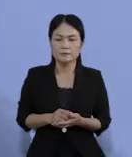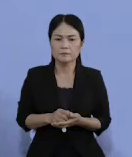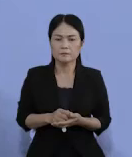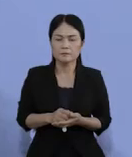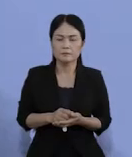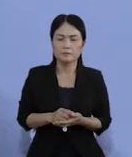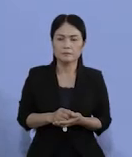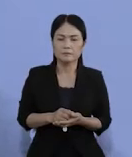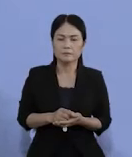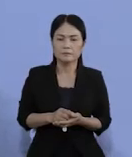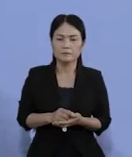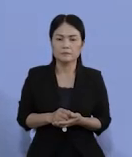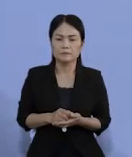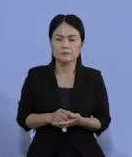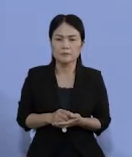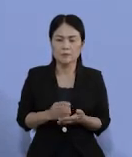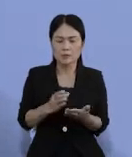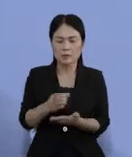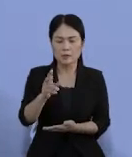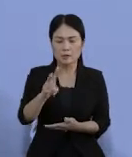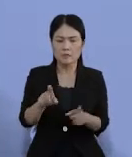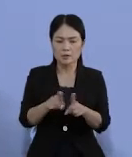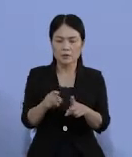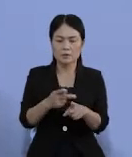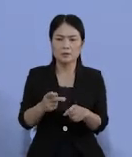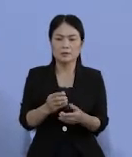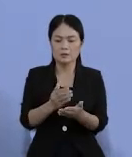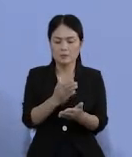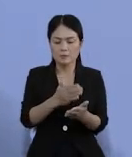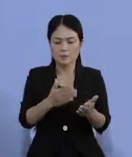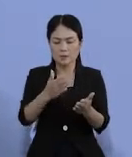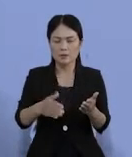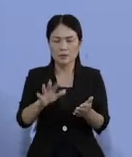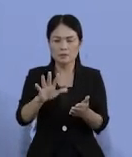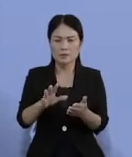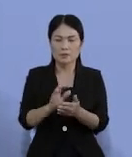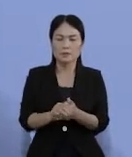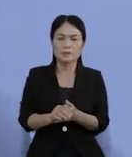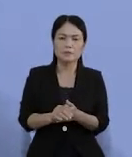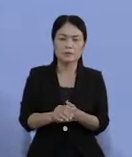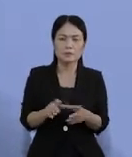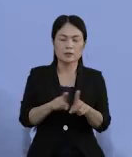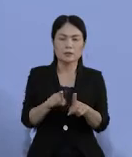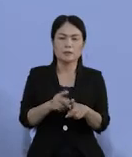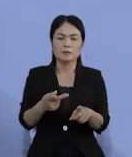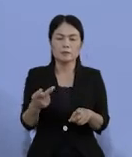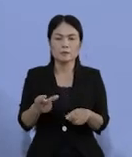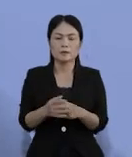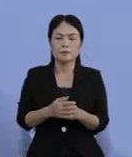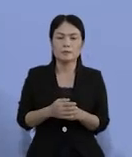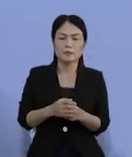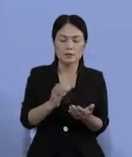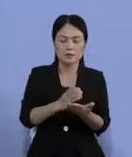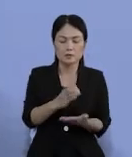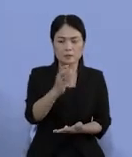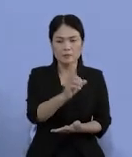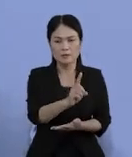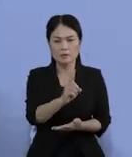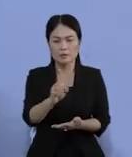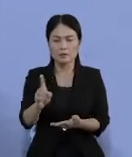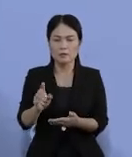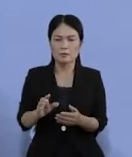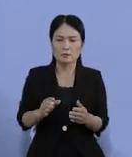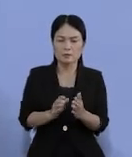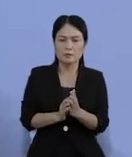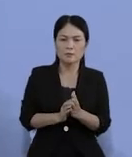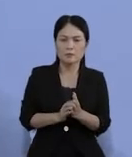chẳng à cái tí pi này có đôi khné đấy cứ chạy trên chỉ pram chấm này đôi khné đấy cái này mùi này mũi miên